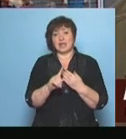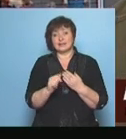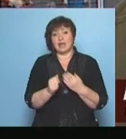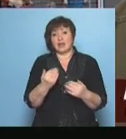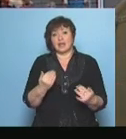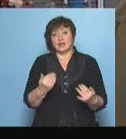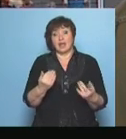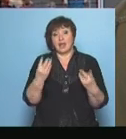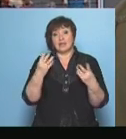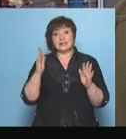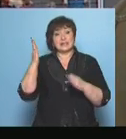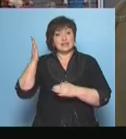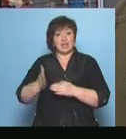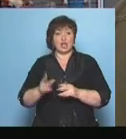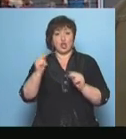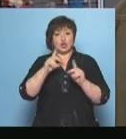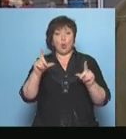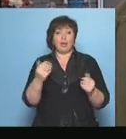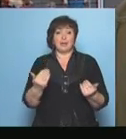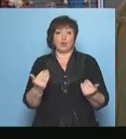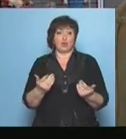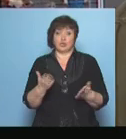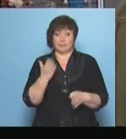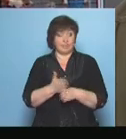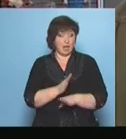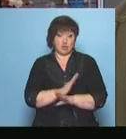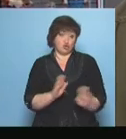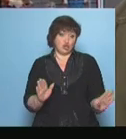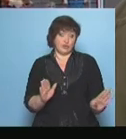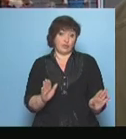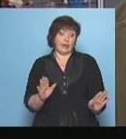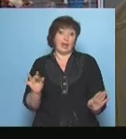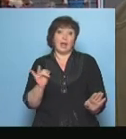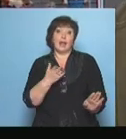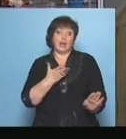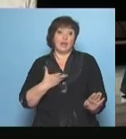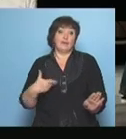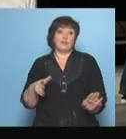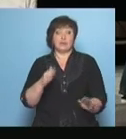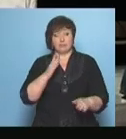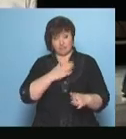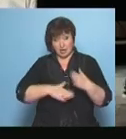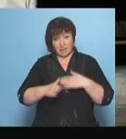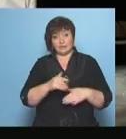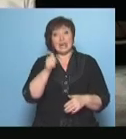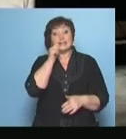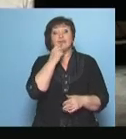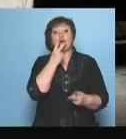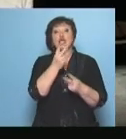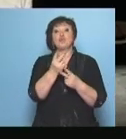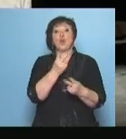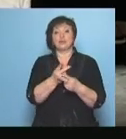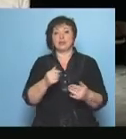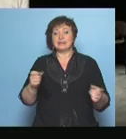пыльные совершенно стены школы, которые уже не существуют. Искусство должно радовать. Завтра пройдет смотр самого